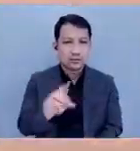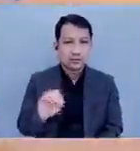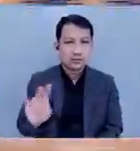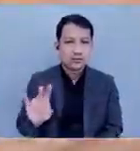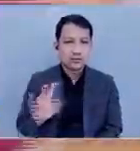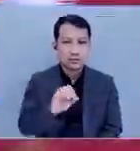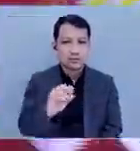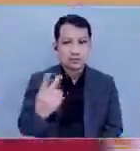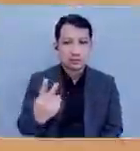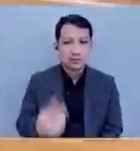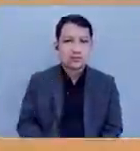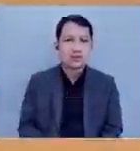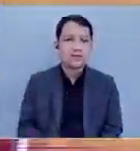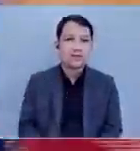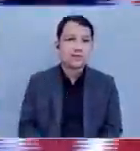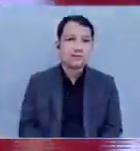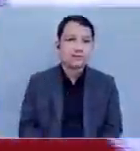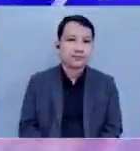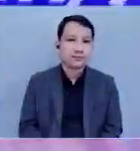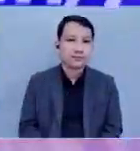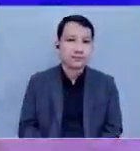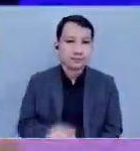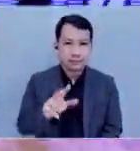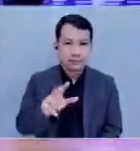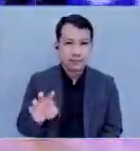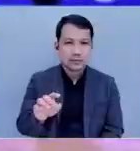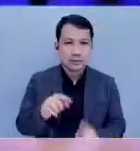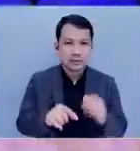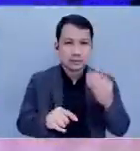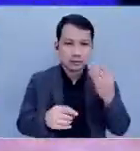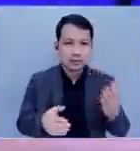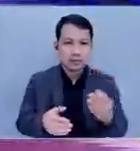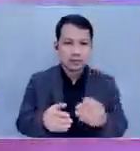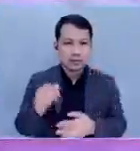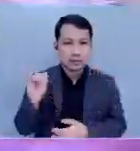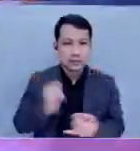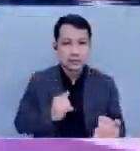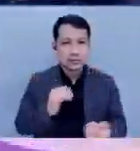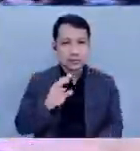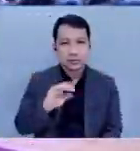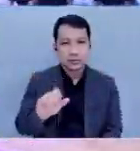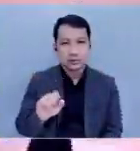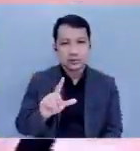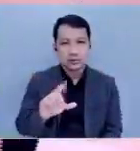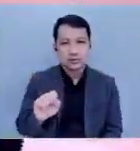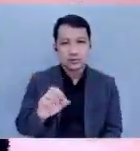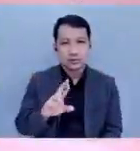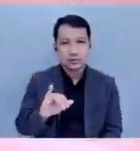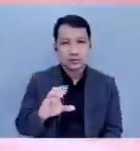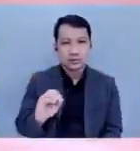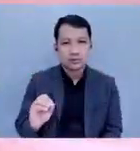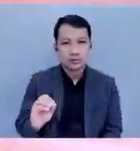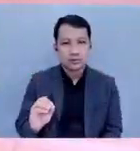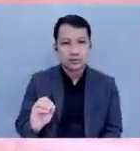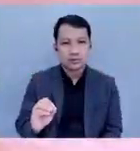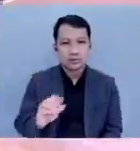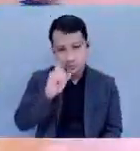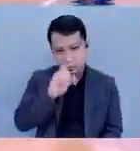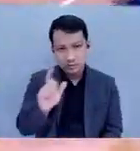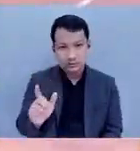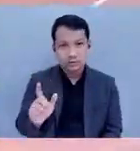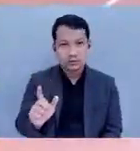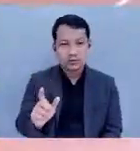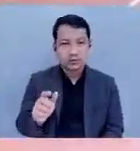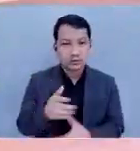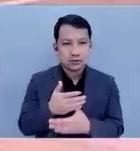107-102. Nagtala ng 34 points at 14 rebounds ang import ng Meralco na si Sulaiman Braimo. 20 puntos naman ang inambag ni